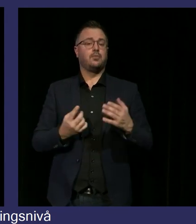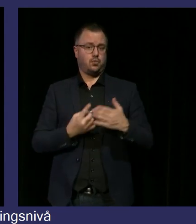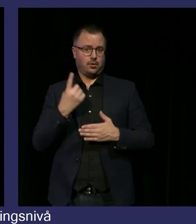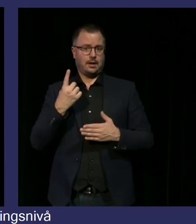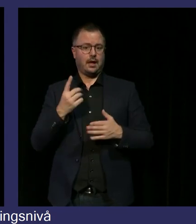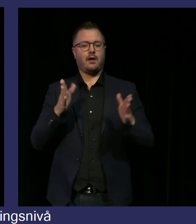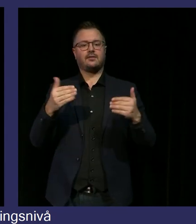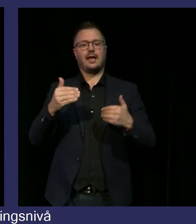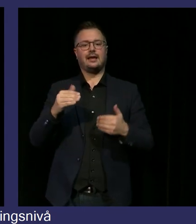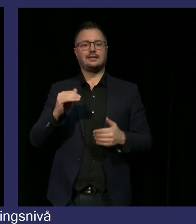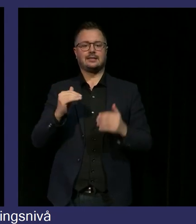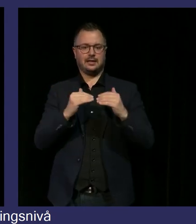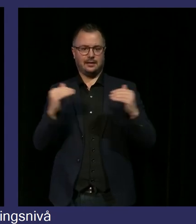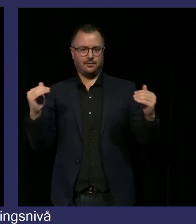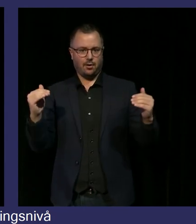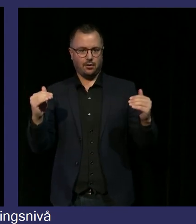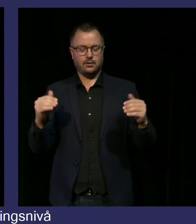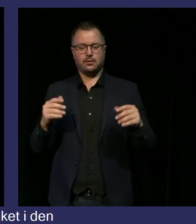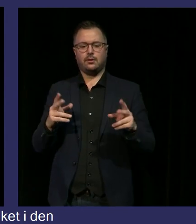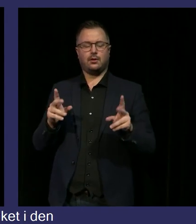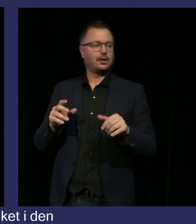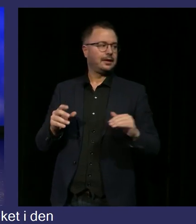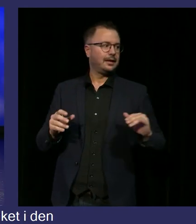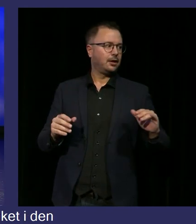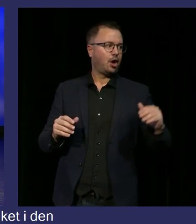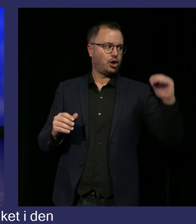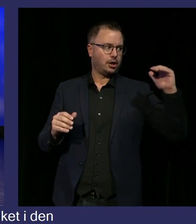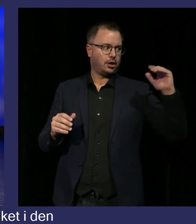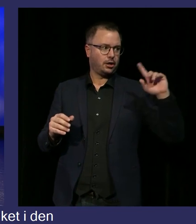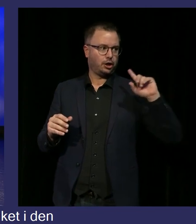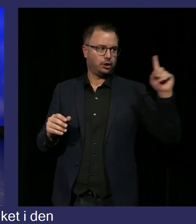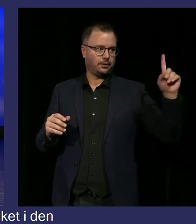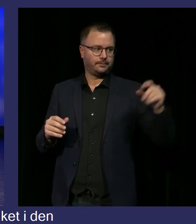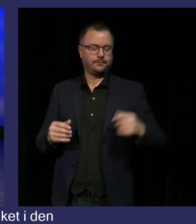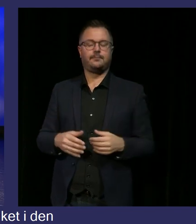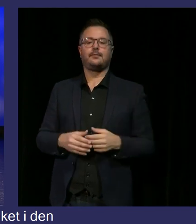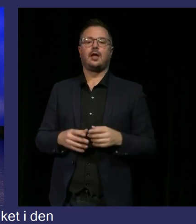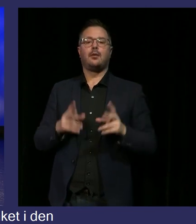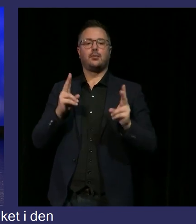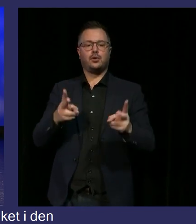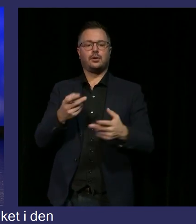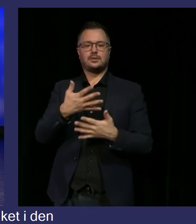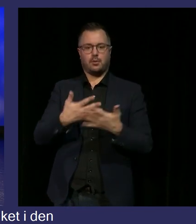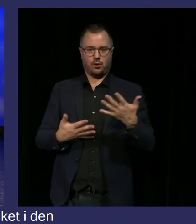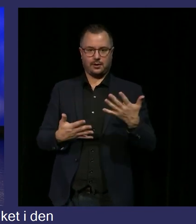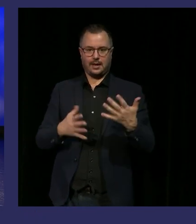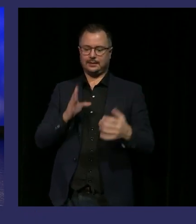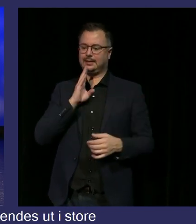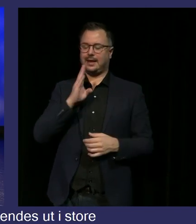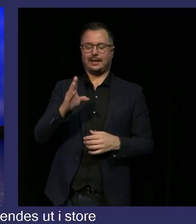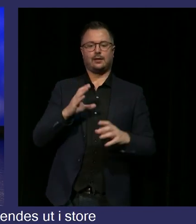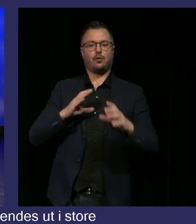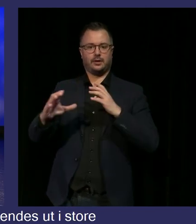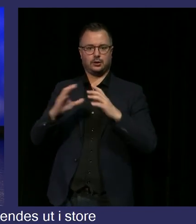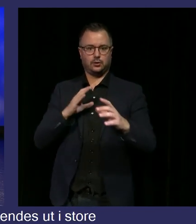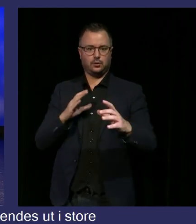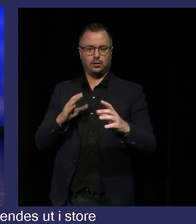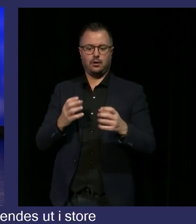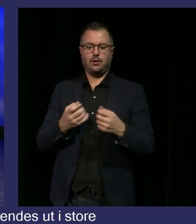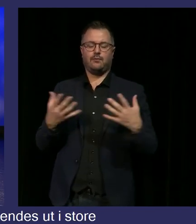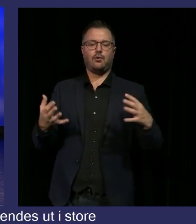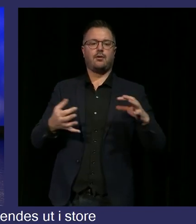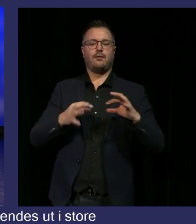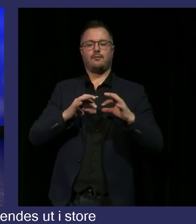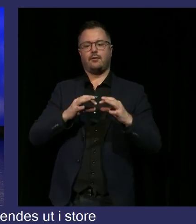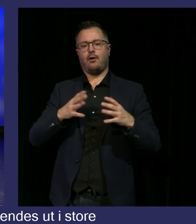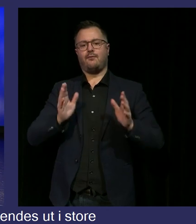bruker man jo velkommen til lungeavdelingen I neste uke. Altså man bruker det språket I den direkte kommunikasjonen. Men alle disse formelle brevene